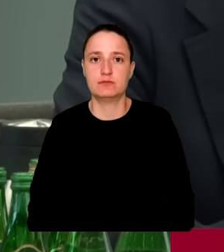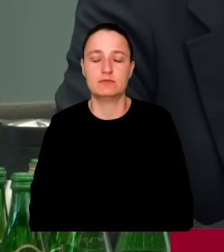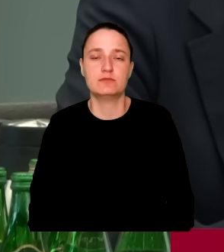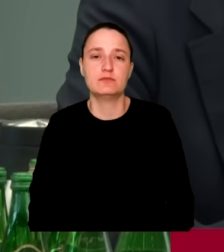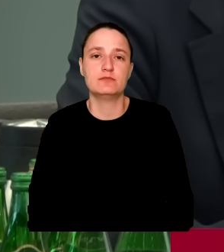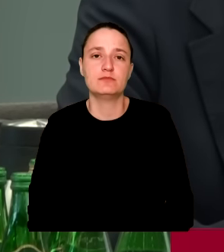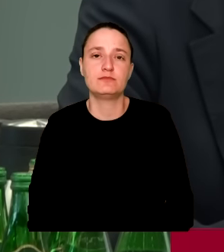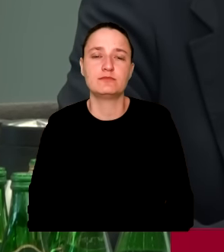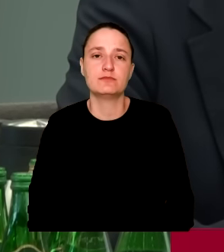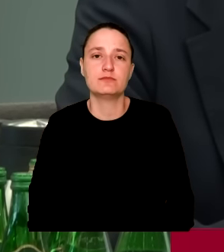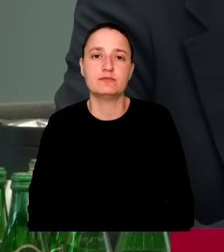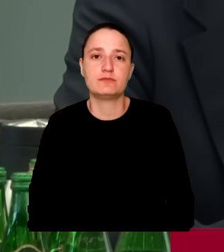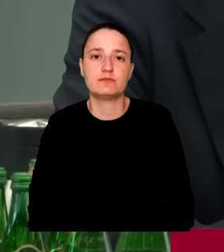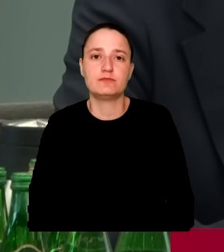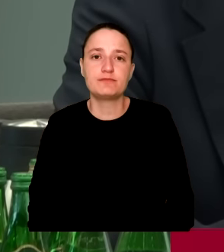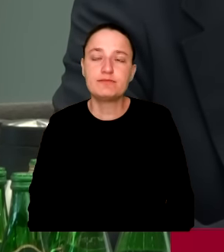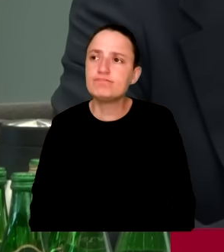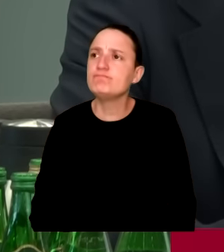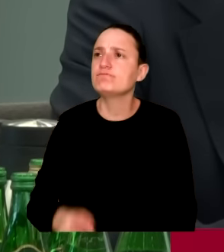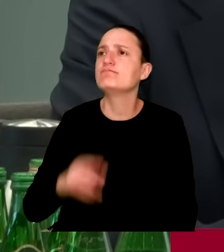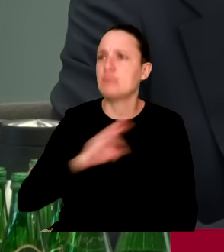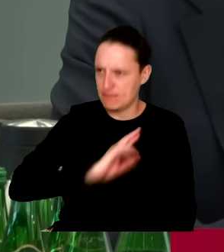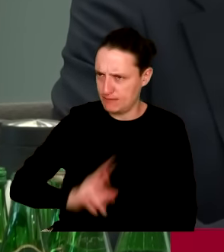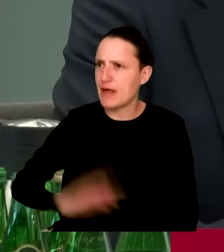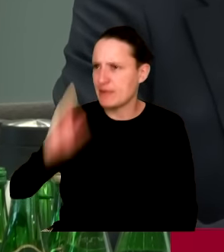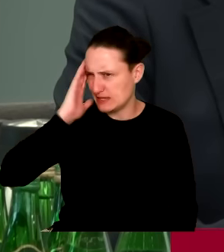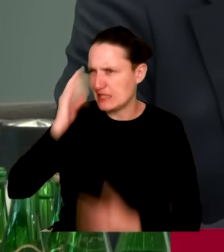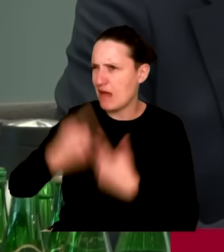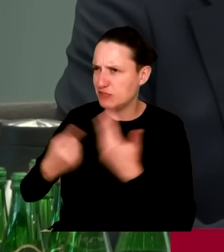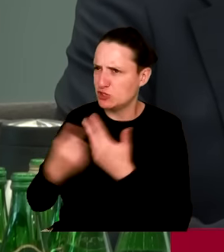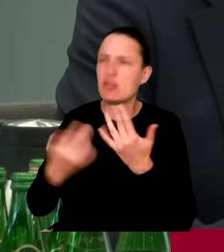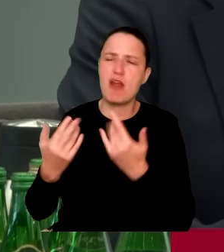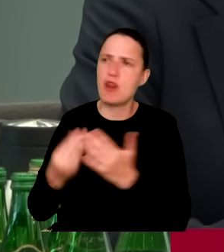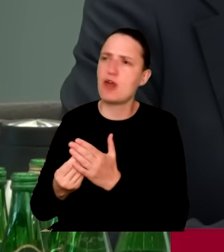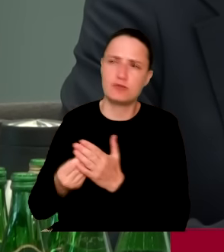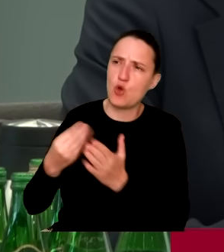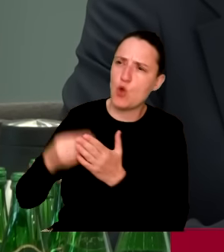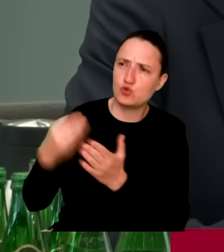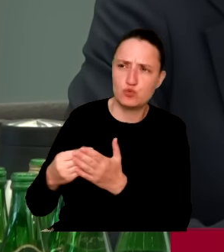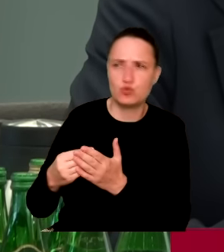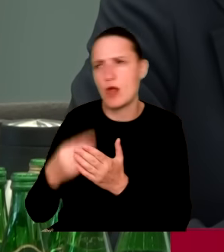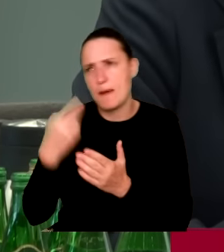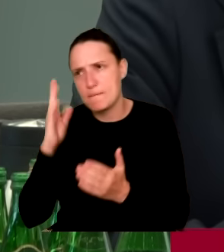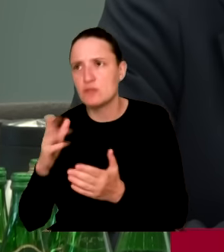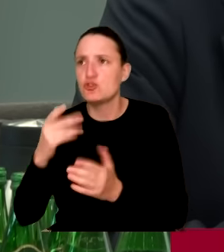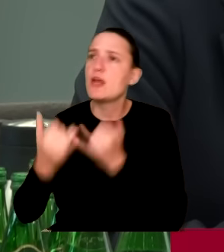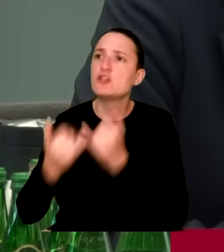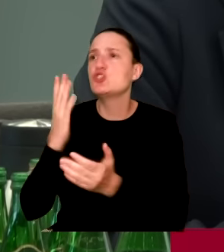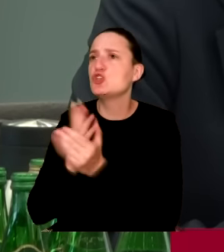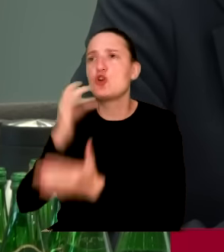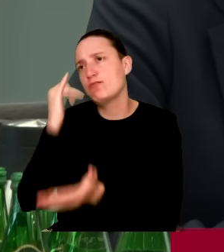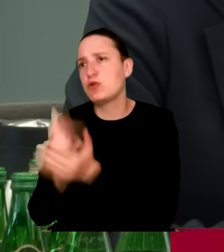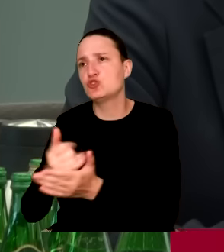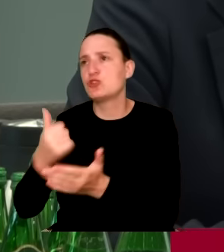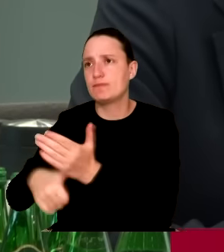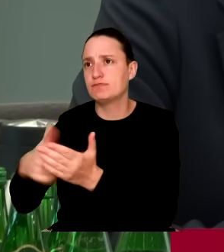czy w ogóle C czy pan premier znał wyliczenia ile miał kosztować przeprowadzenie wyborów w trybie wyłącznie korespondencyjnym pierwszej i drugiej